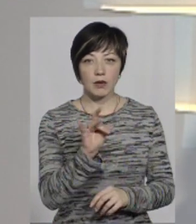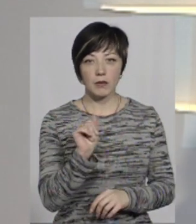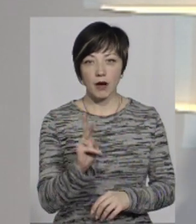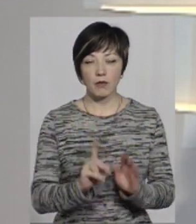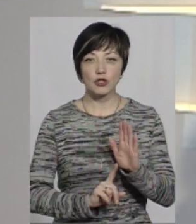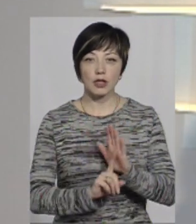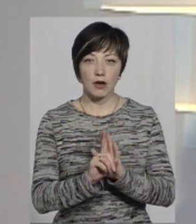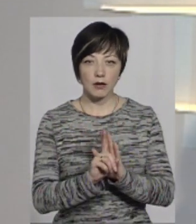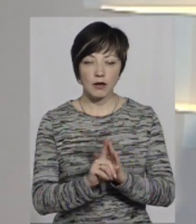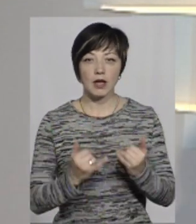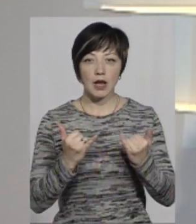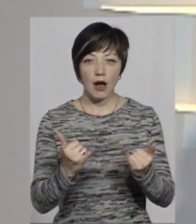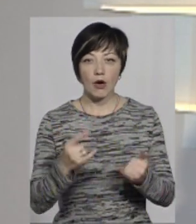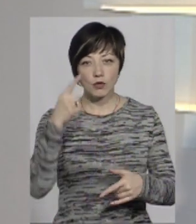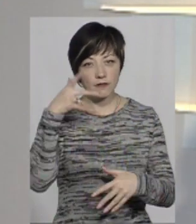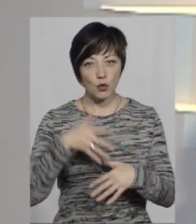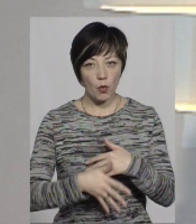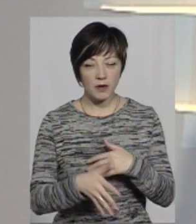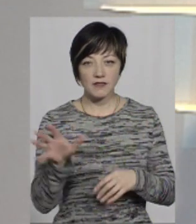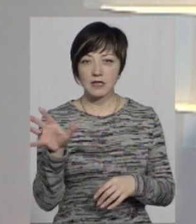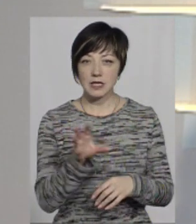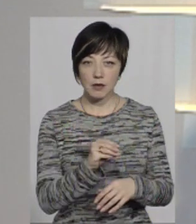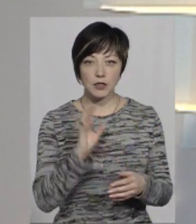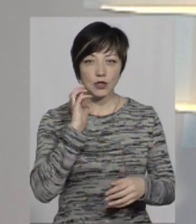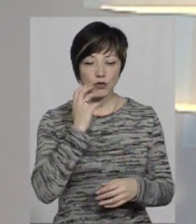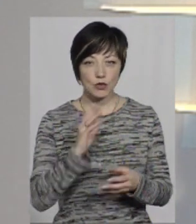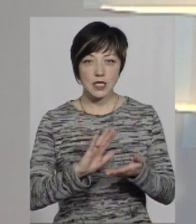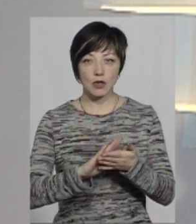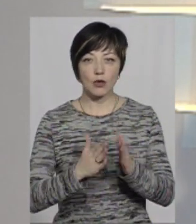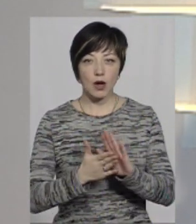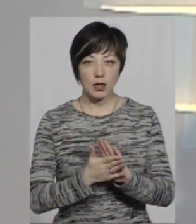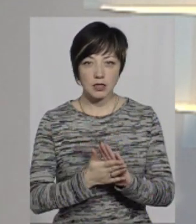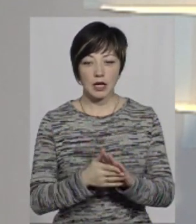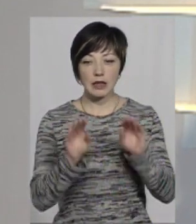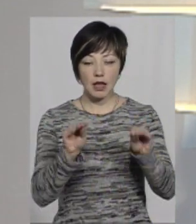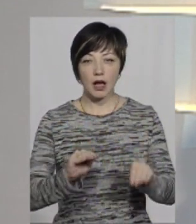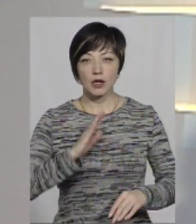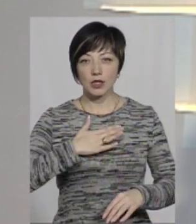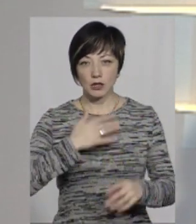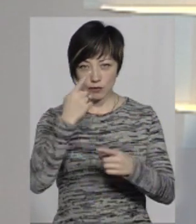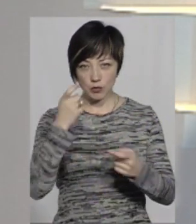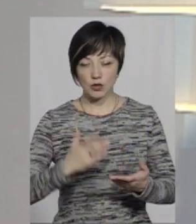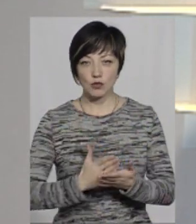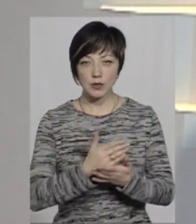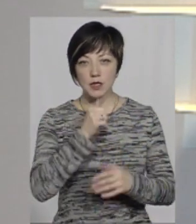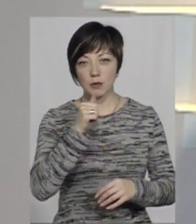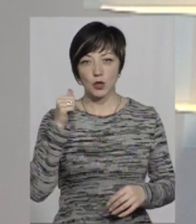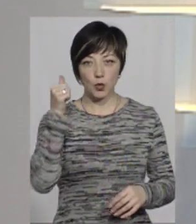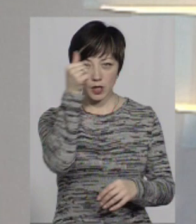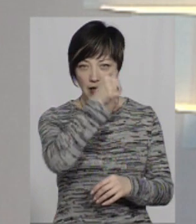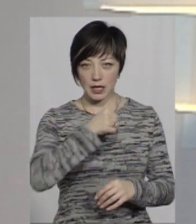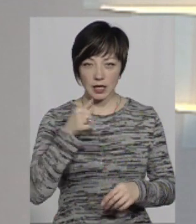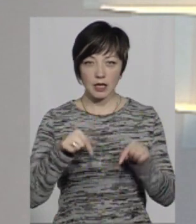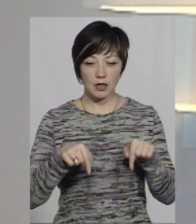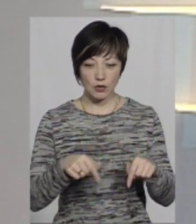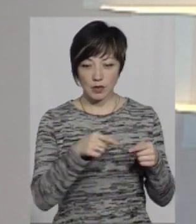І починаємо. Для усвідомлення всієї серйозності ситуації наведу дані нашої інформаційної служби за минулий рік.